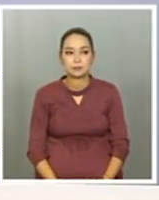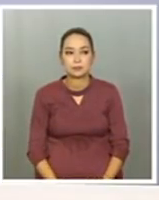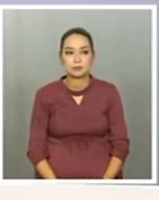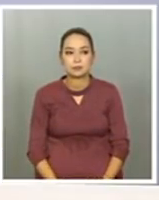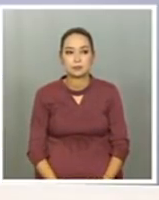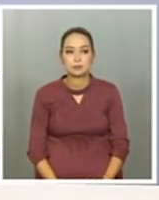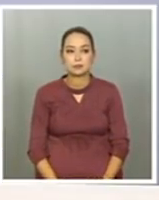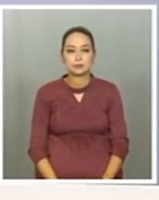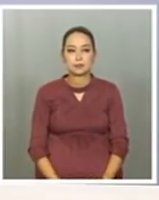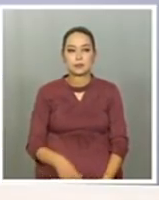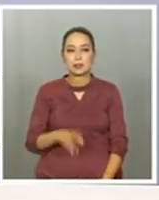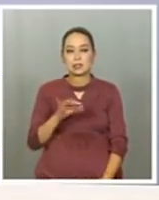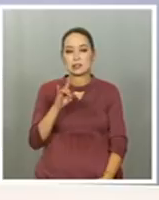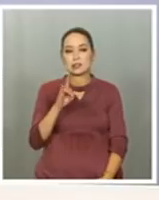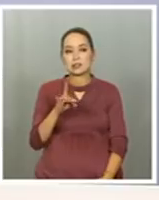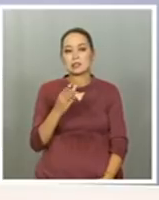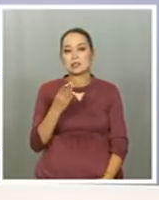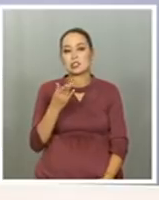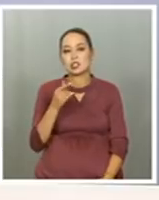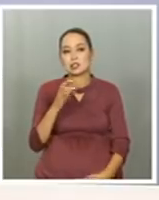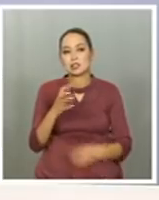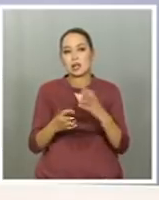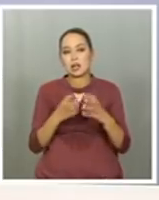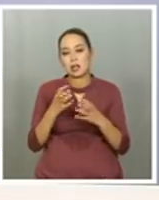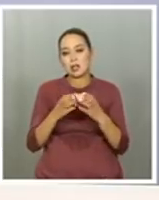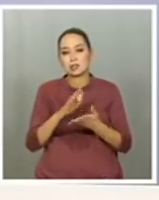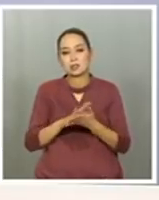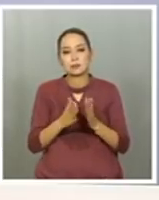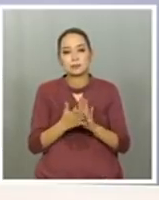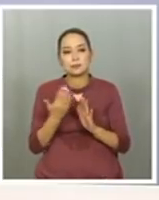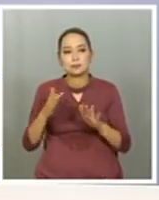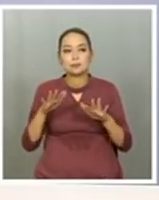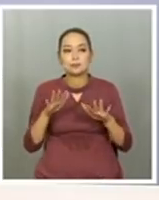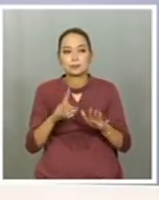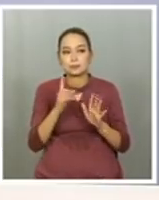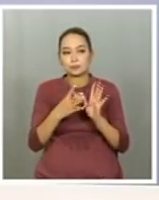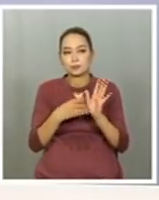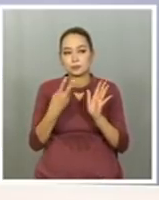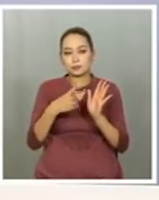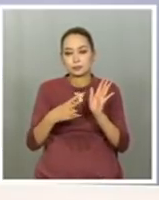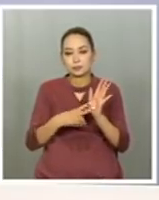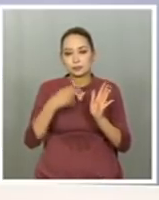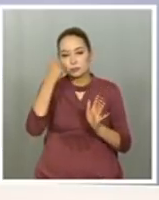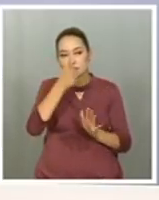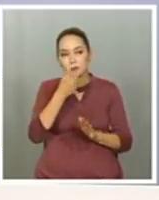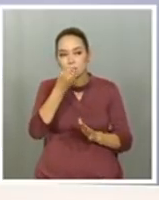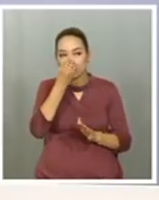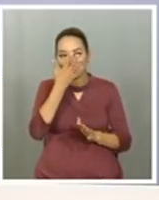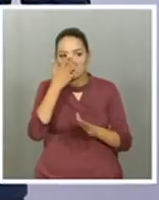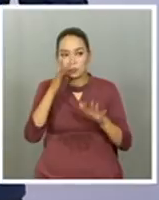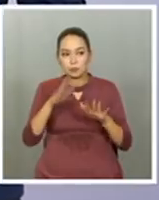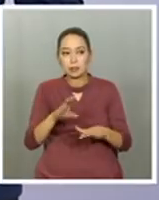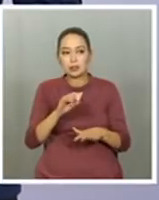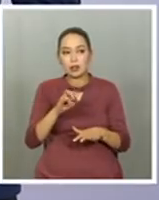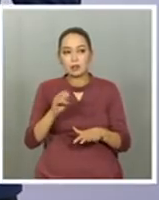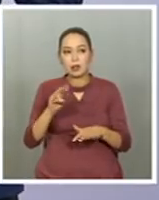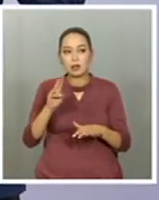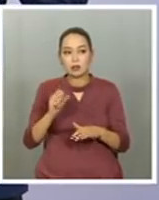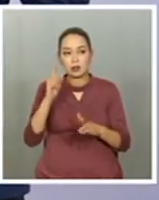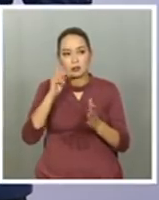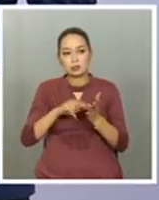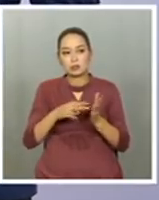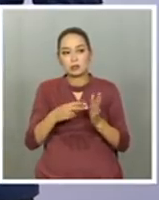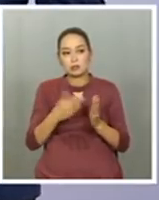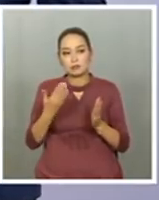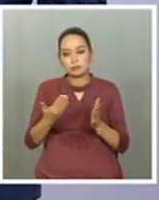Қиыр шығыстағы халықаралық жағдайға тоқталатын болсақ, 1927 жылы Жапонияда Танака жоспар талқылаған болатын. Яғни бұл